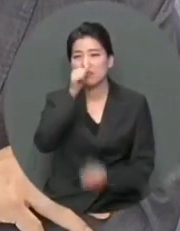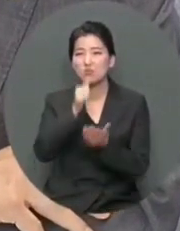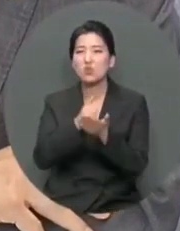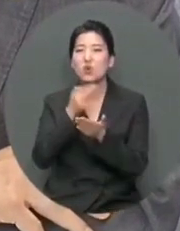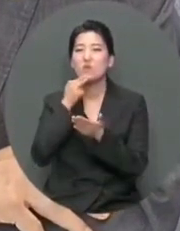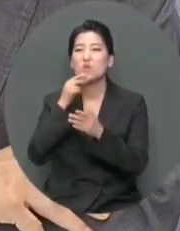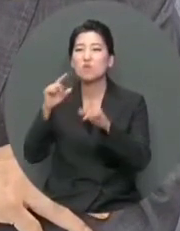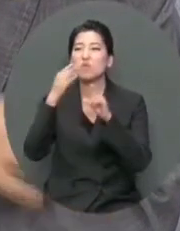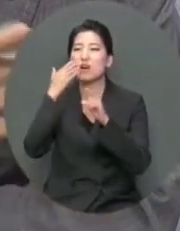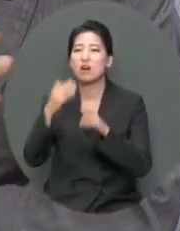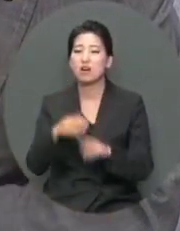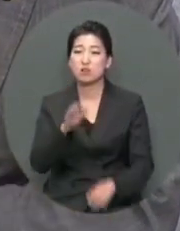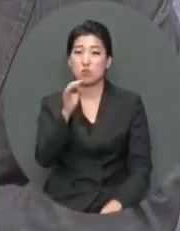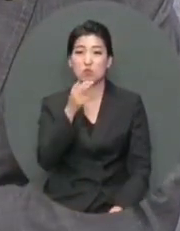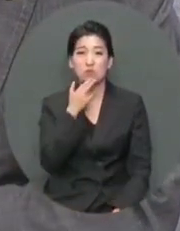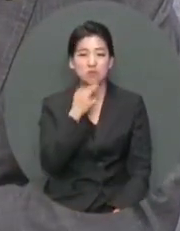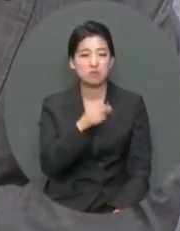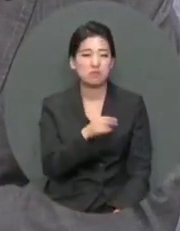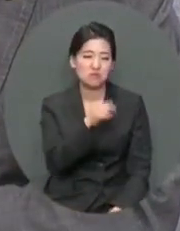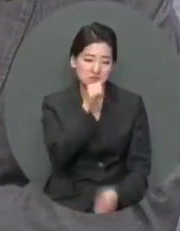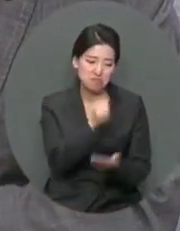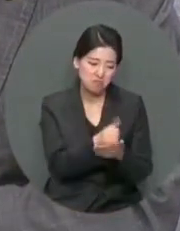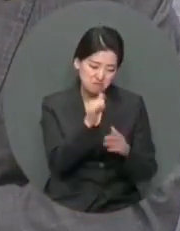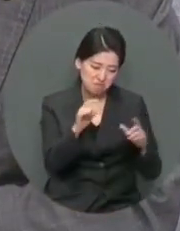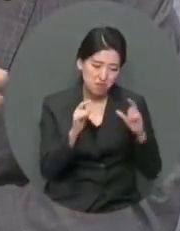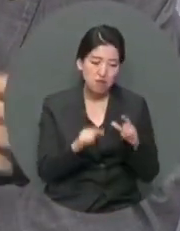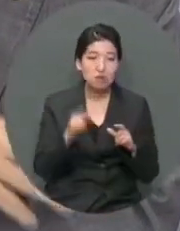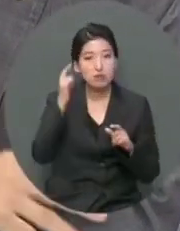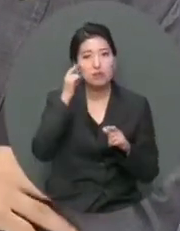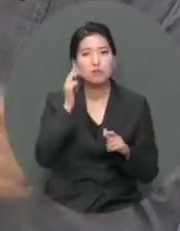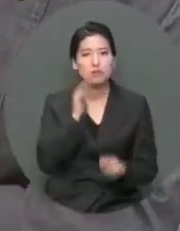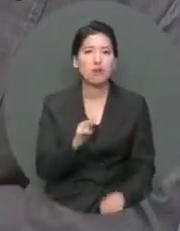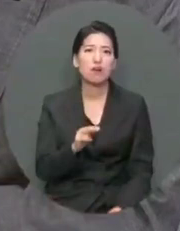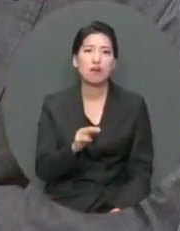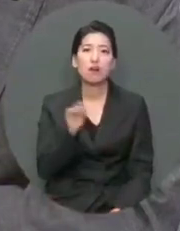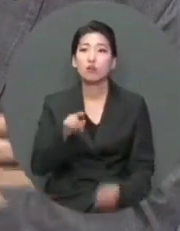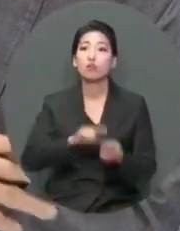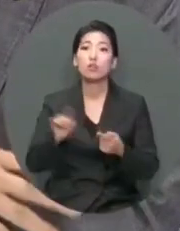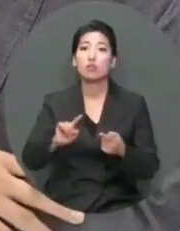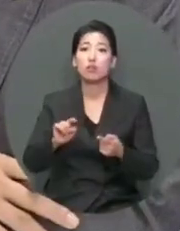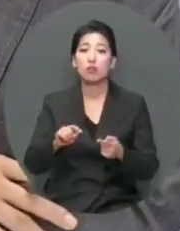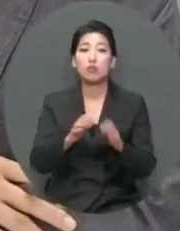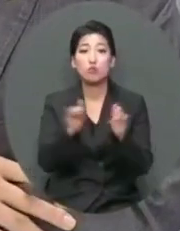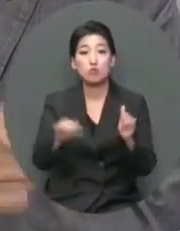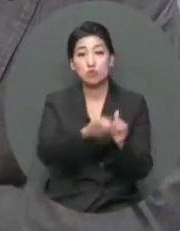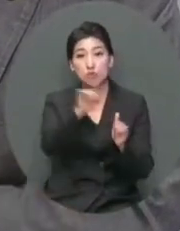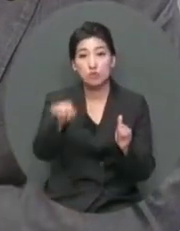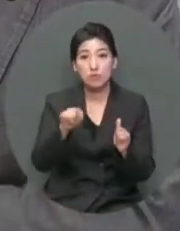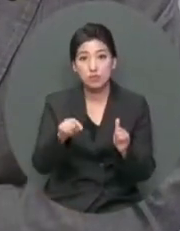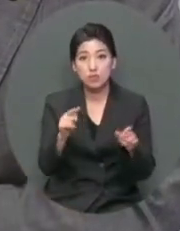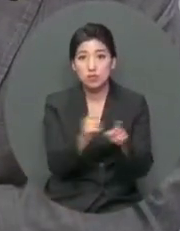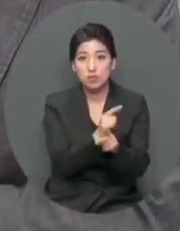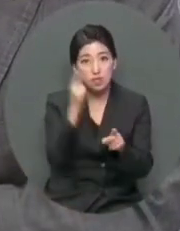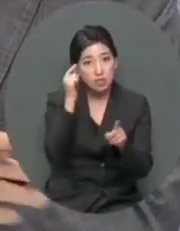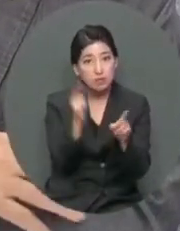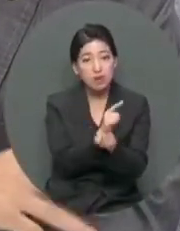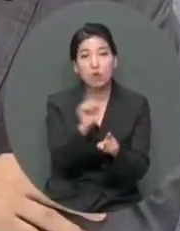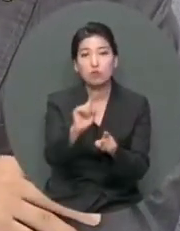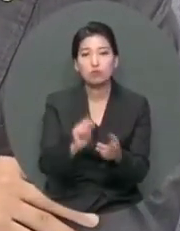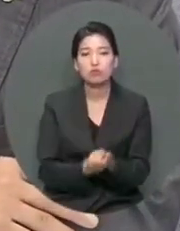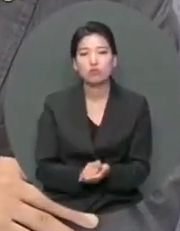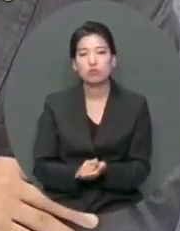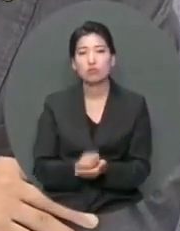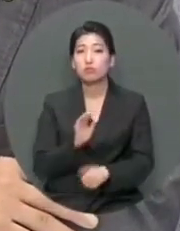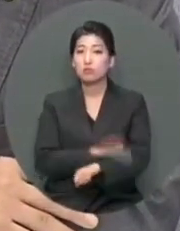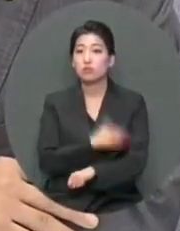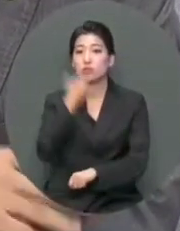과정에서 이제 바꿔줘야 됩니다. 예. 거기에 대한 책임은 국민들한테 있는 거 아니고 수사기관이나 법원에 있지